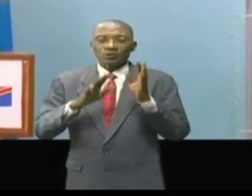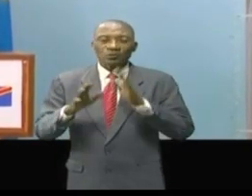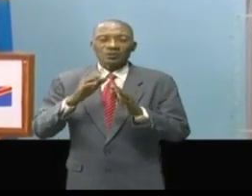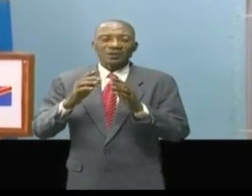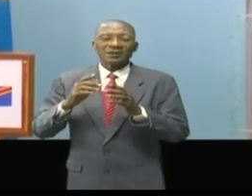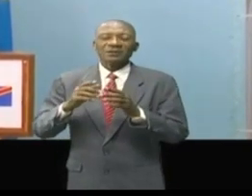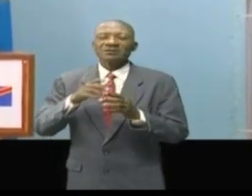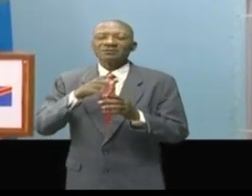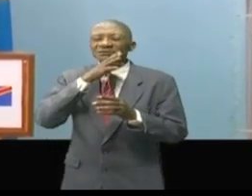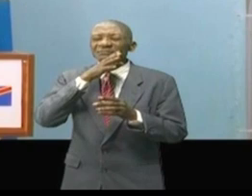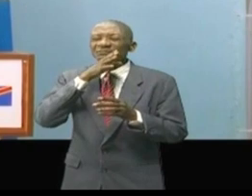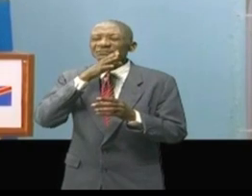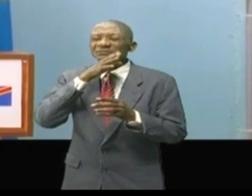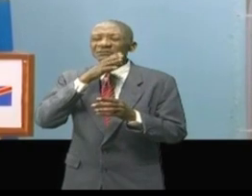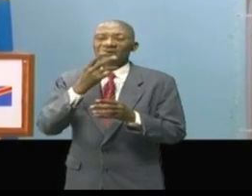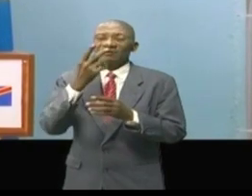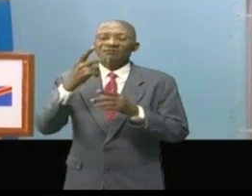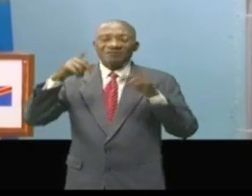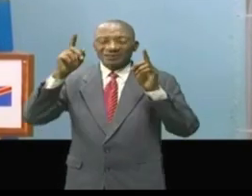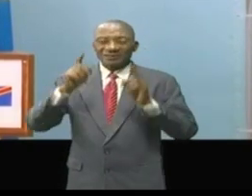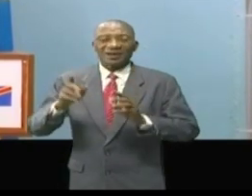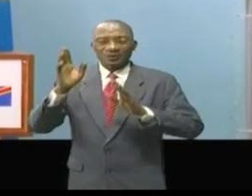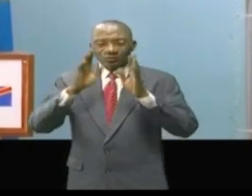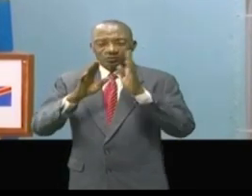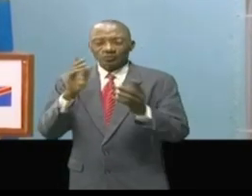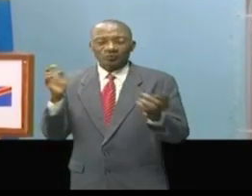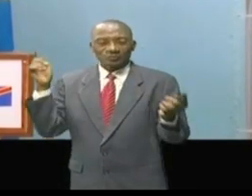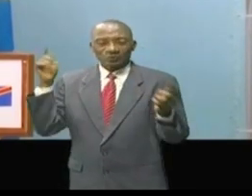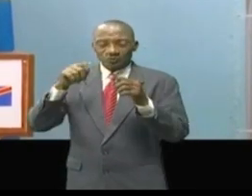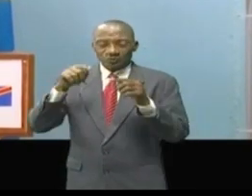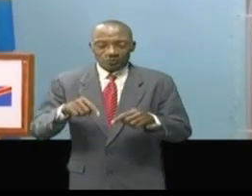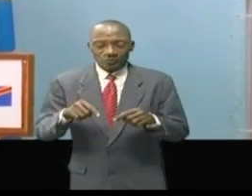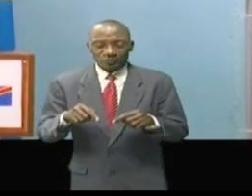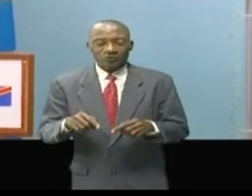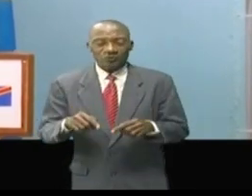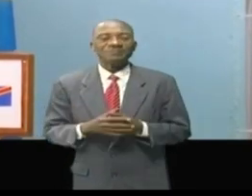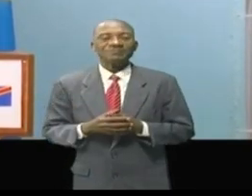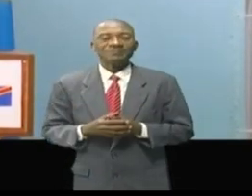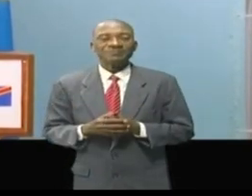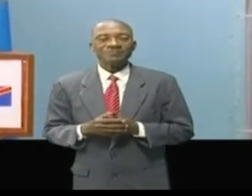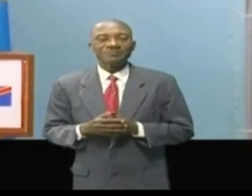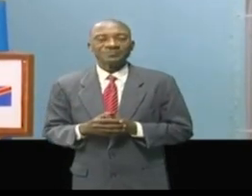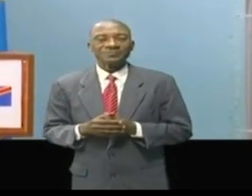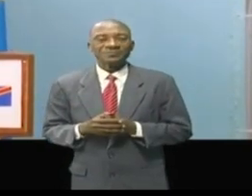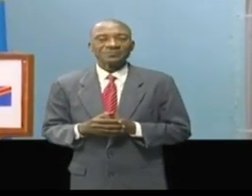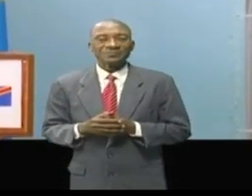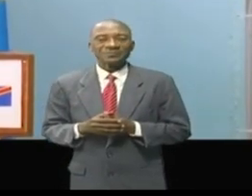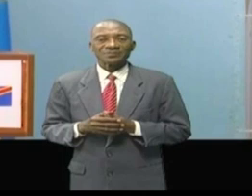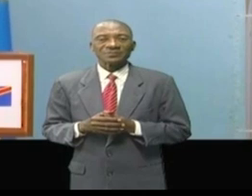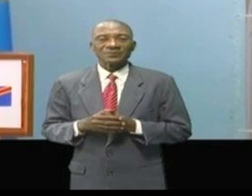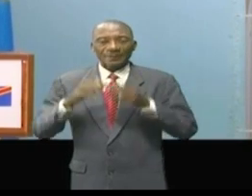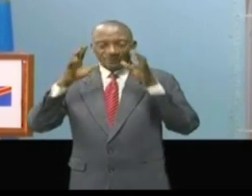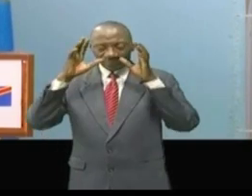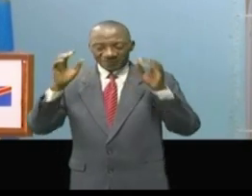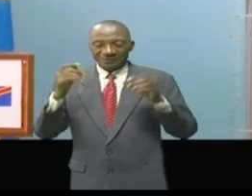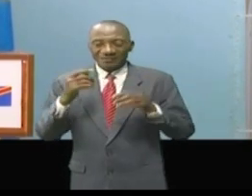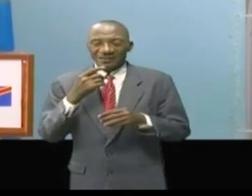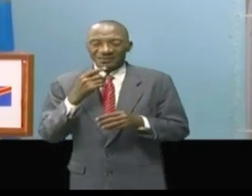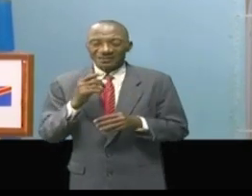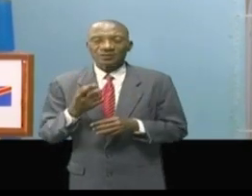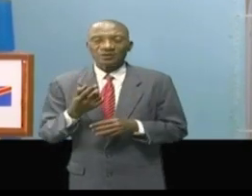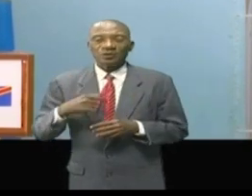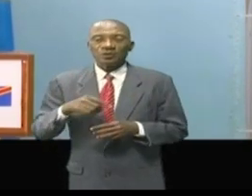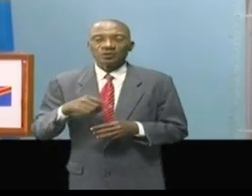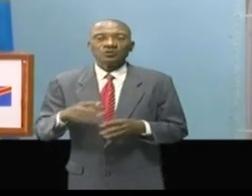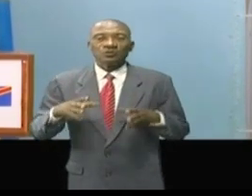Et ça, c'est un geste qui me touche beaucoup et qui nous engage à toujours devoir